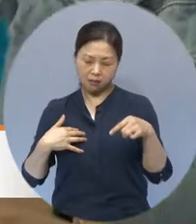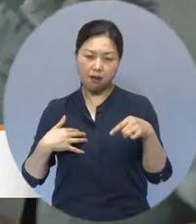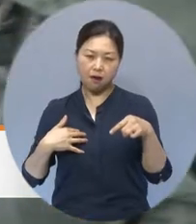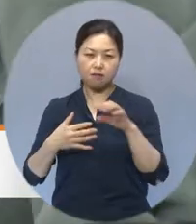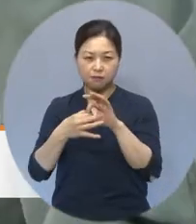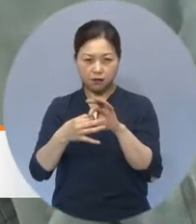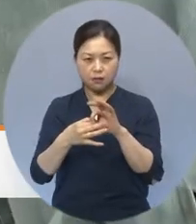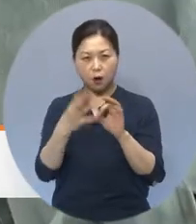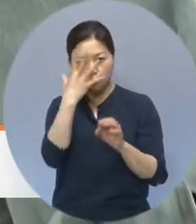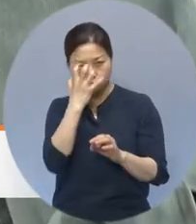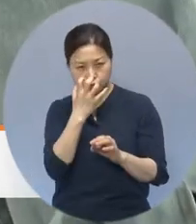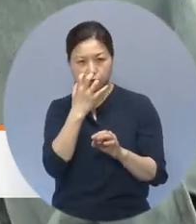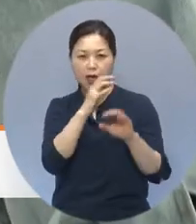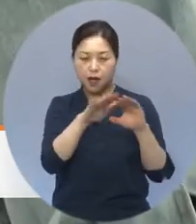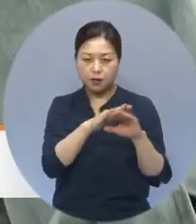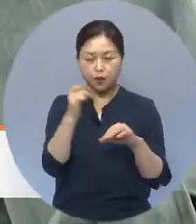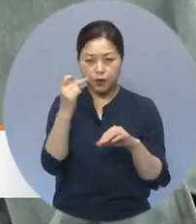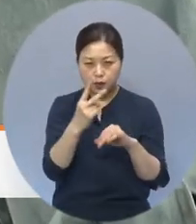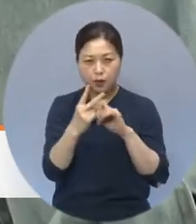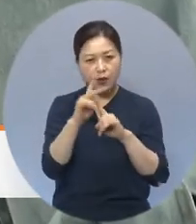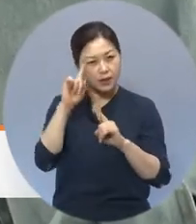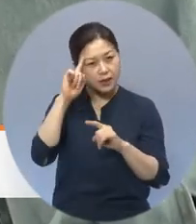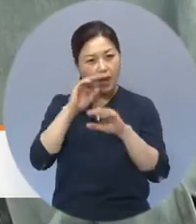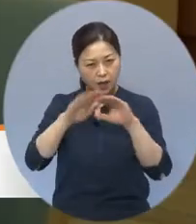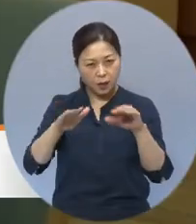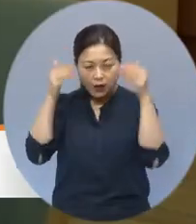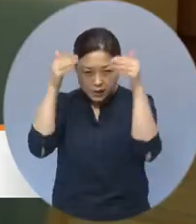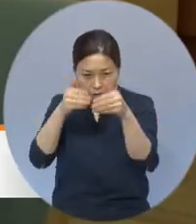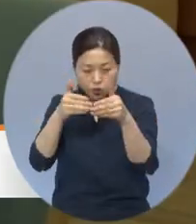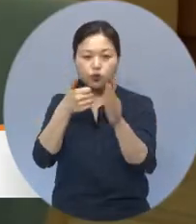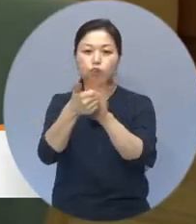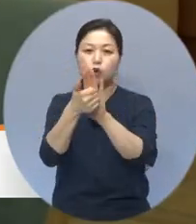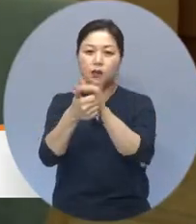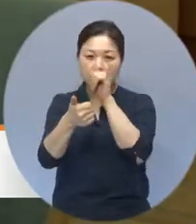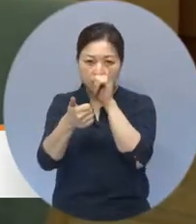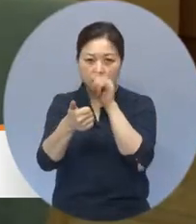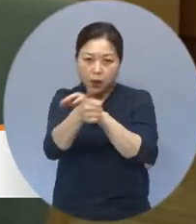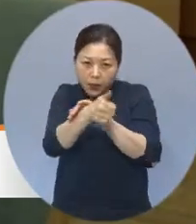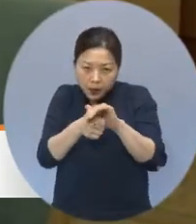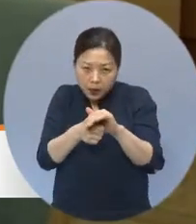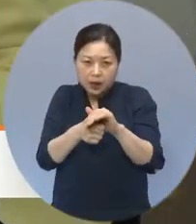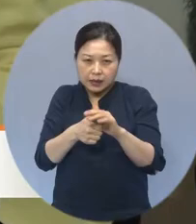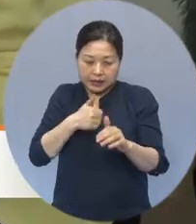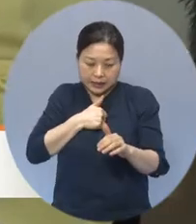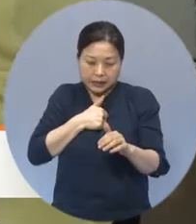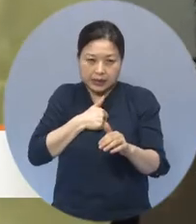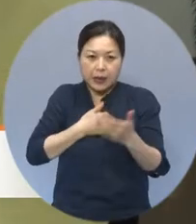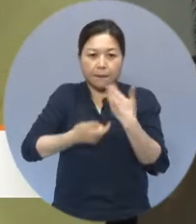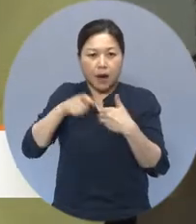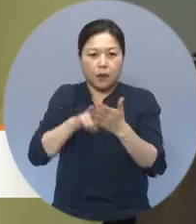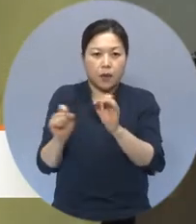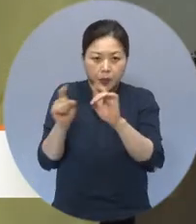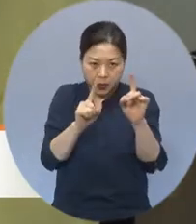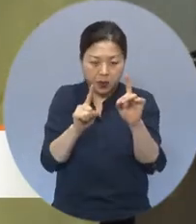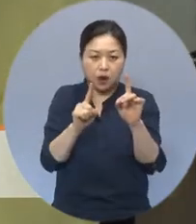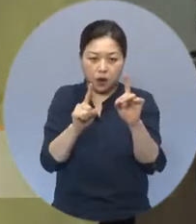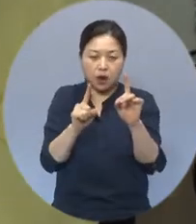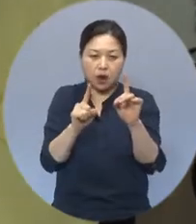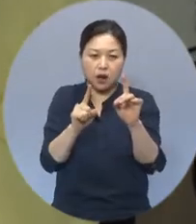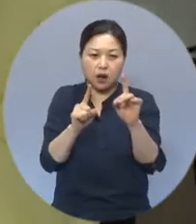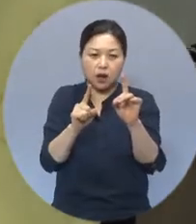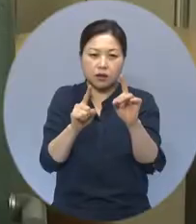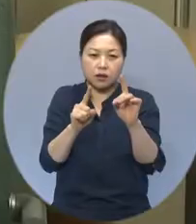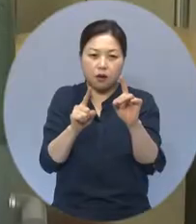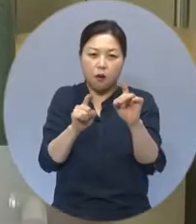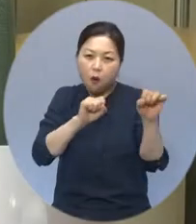완화, 집중력 향상에 도움되는 프로그램들로 구성되어 위축된 자신감을 회복하고 재활 의지를 향상시켜주고